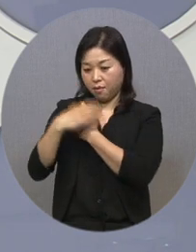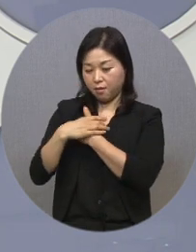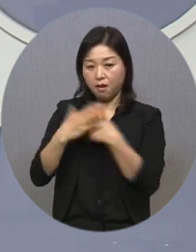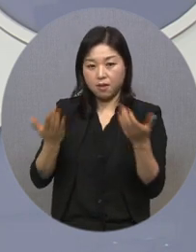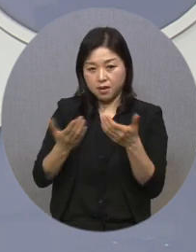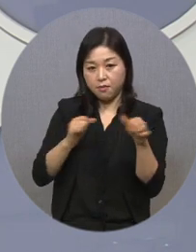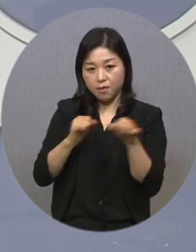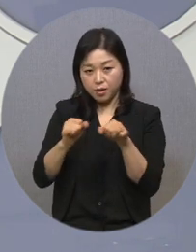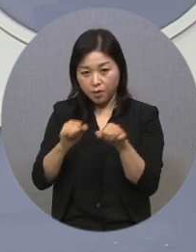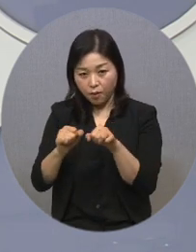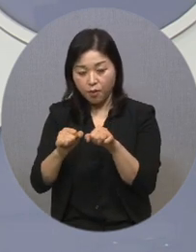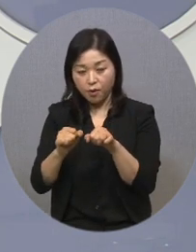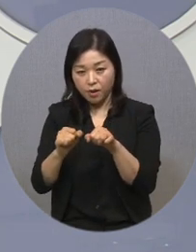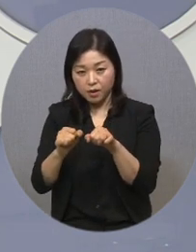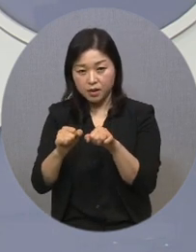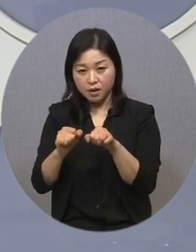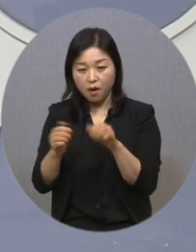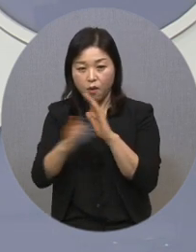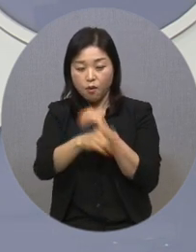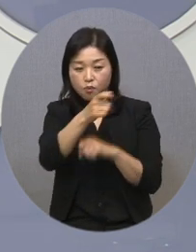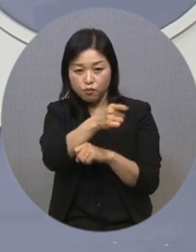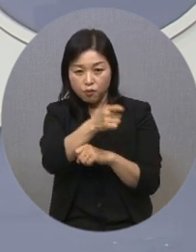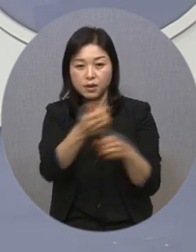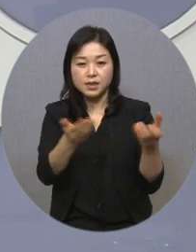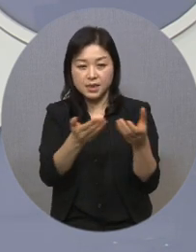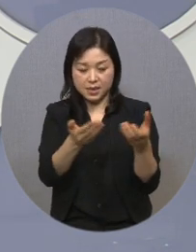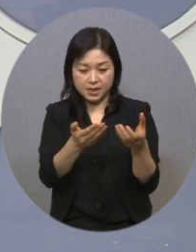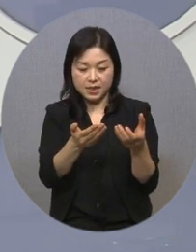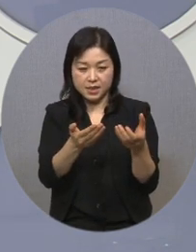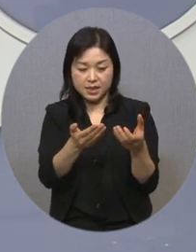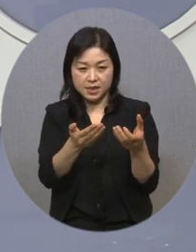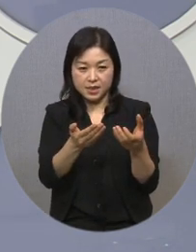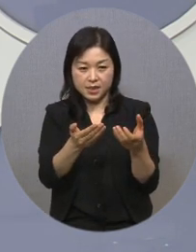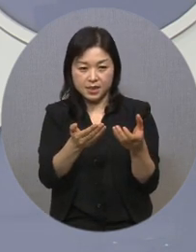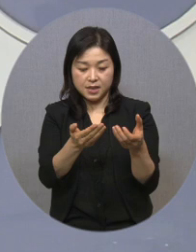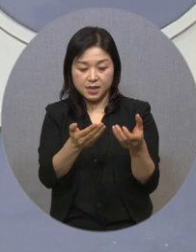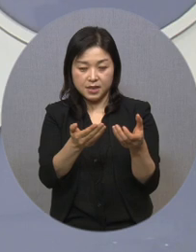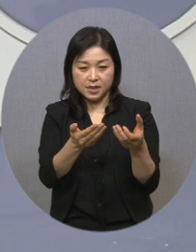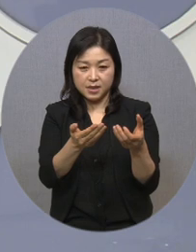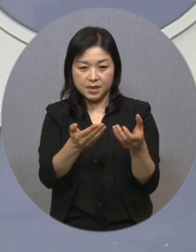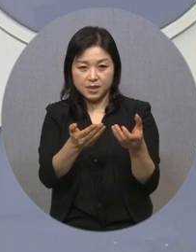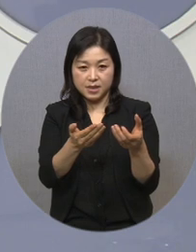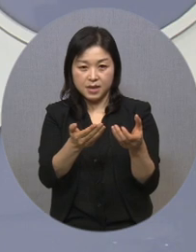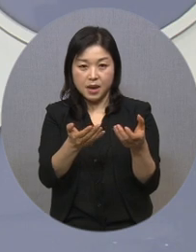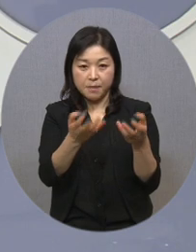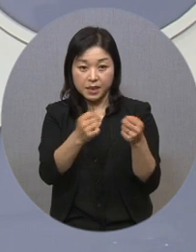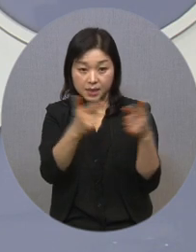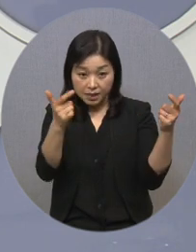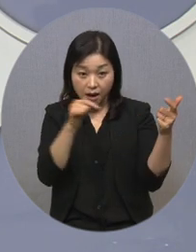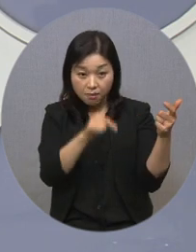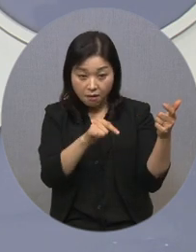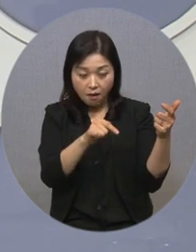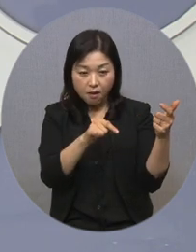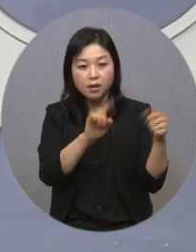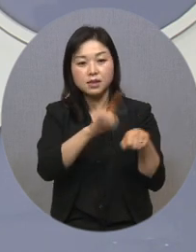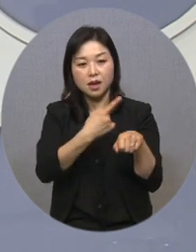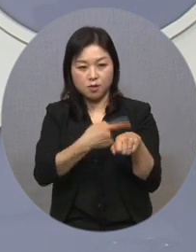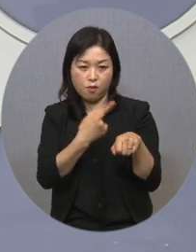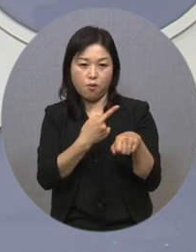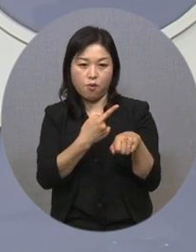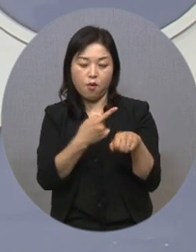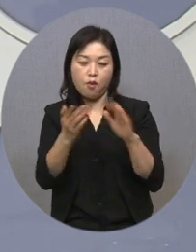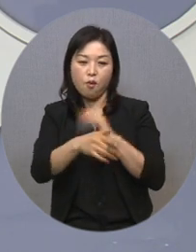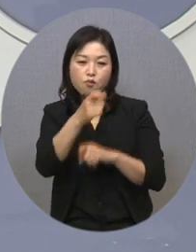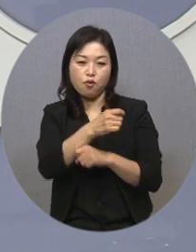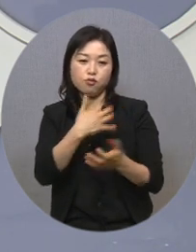위한 일이 많아지니까 공무원의 수가 좀 더 증가되어질 수 있는 것을 예측할 수